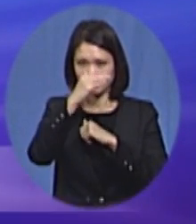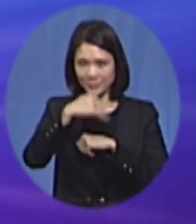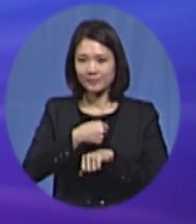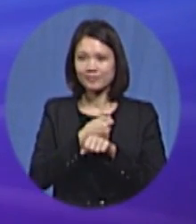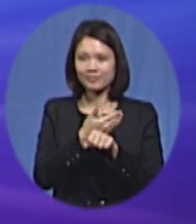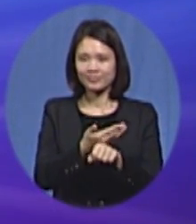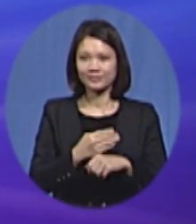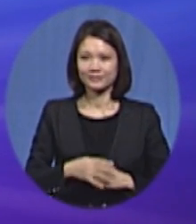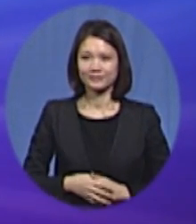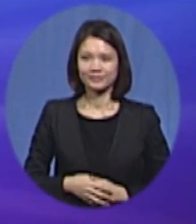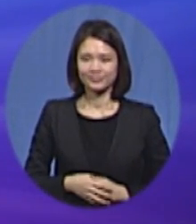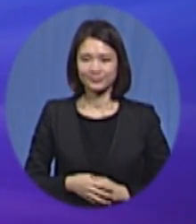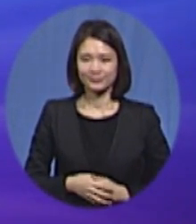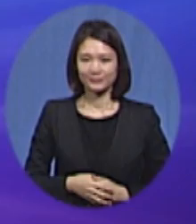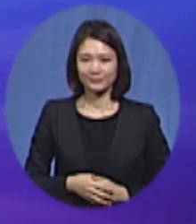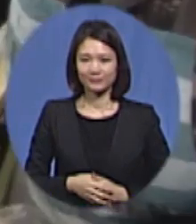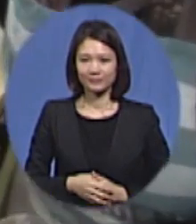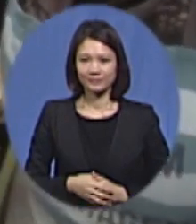기자입니다.